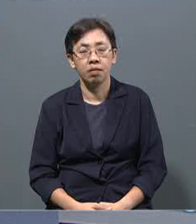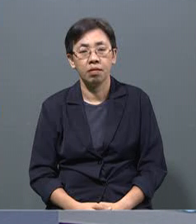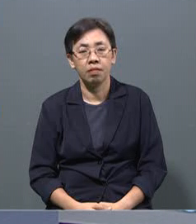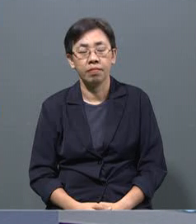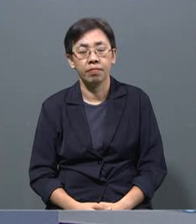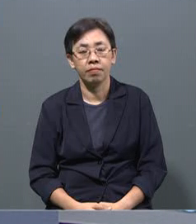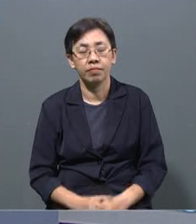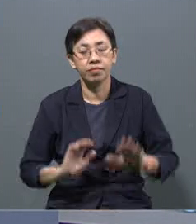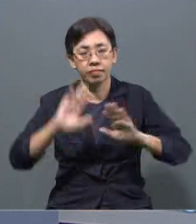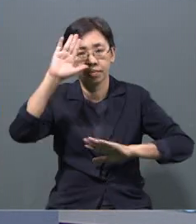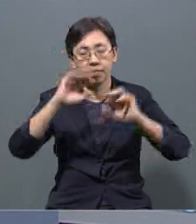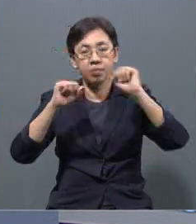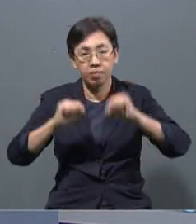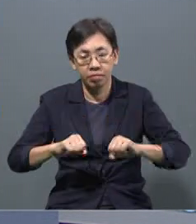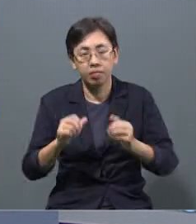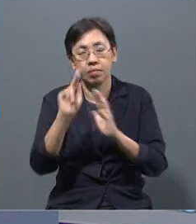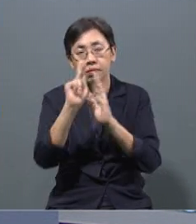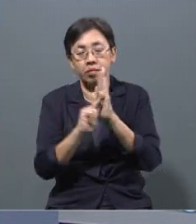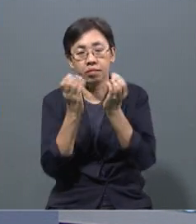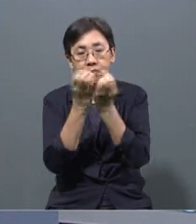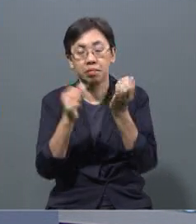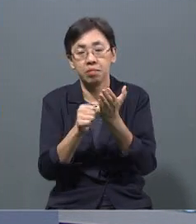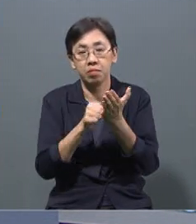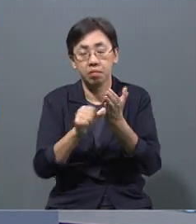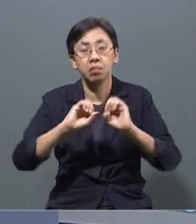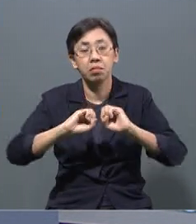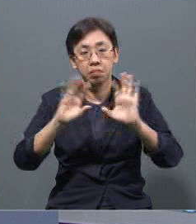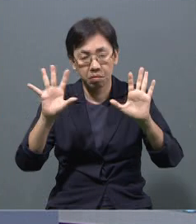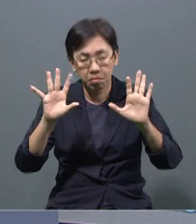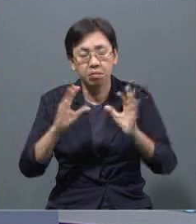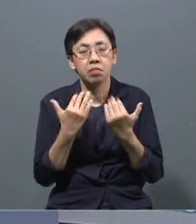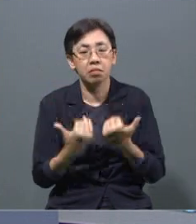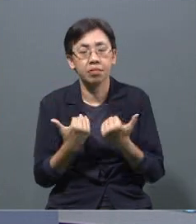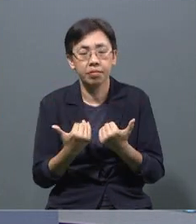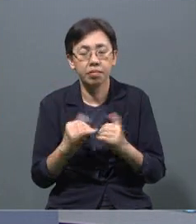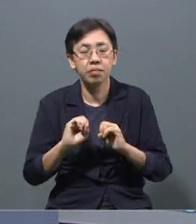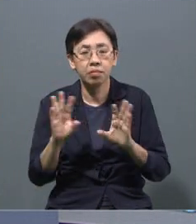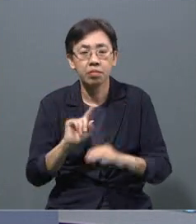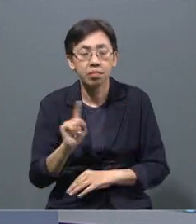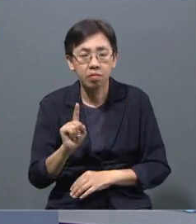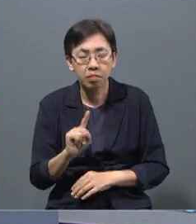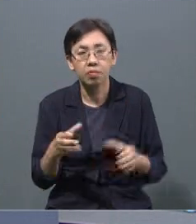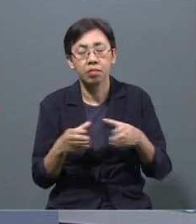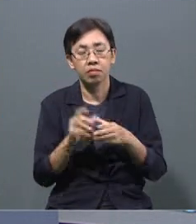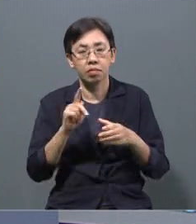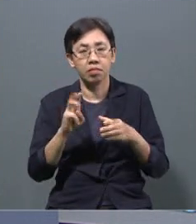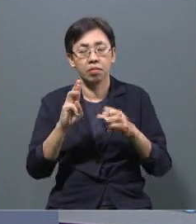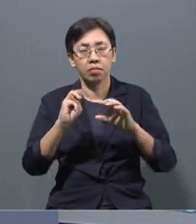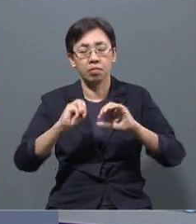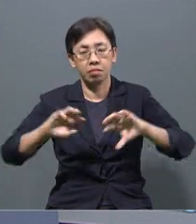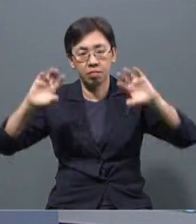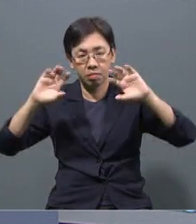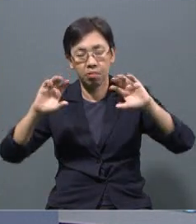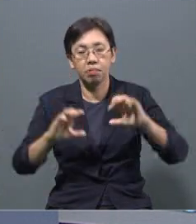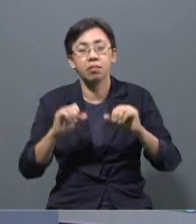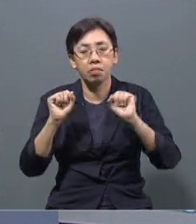ส่วนการทำประชามติเพื่อแก้ไขรัฐธรรมนูญก็ถือว่าชัดเจนขึ้นเรื่อยๆนะคะตอนนี้ที่ชัดเจนเลยก็คือคณะรัฐมนตรีเนี่ยเห็นชอบให้จัดท